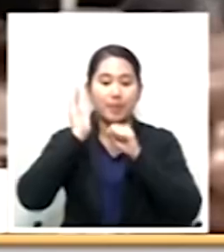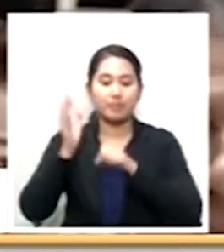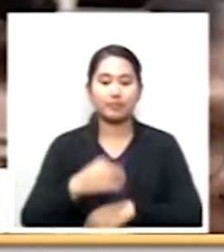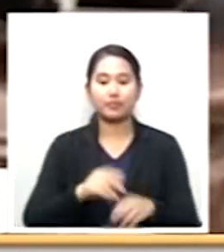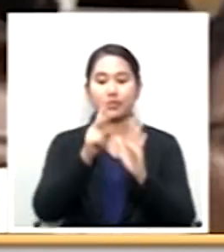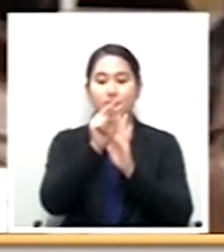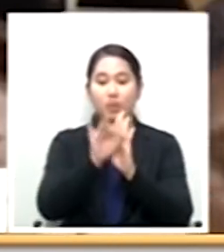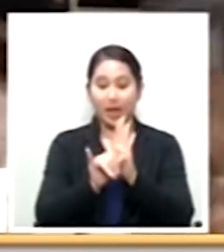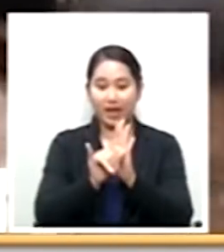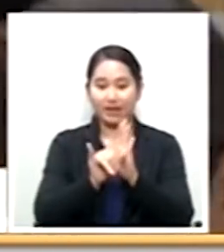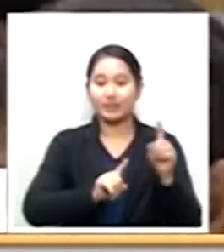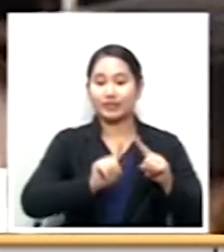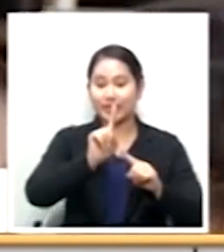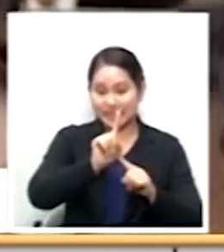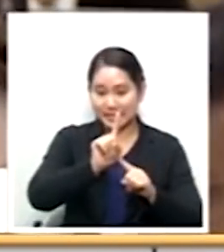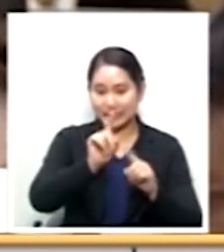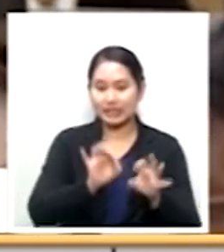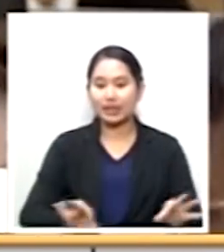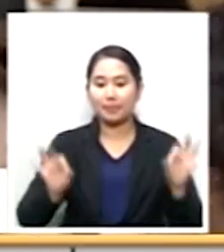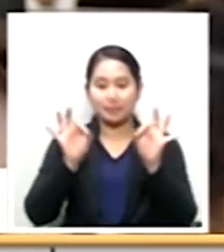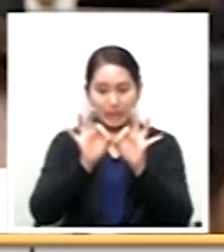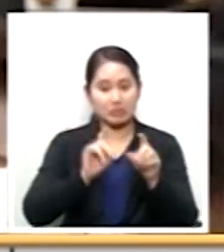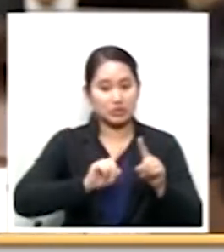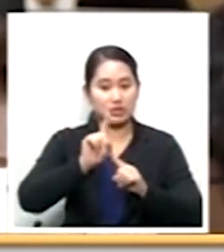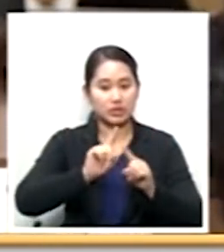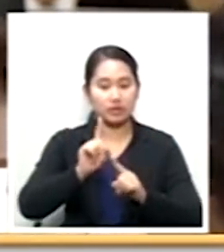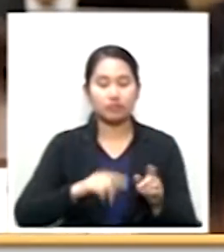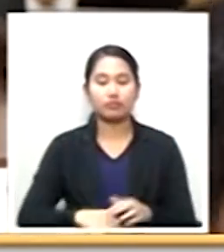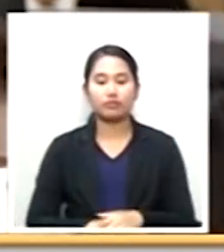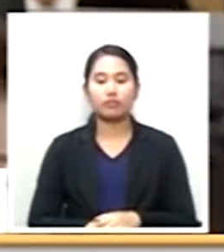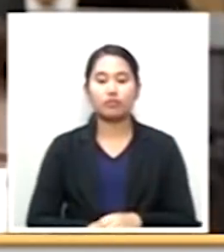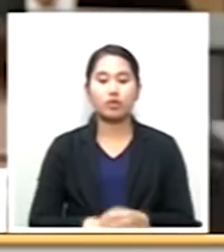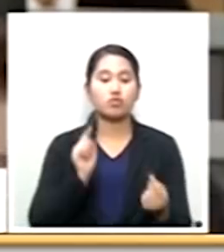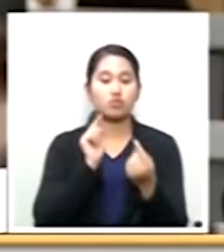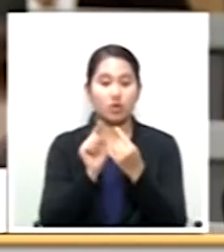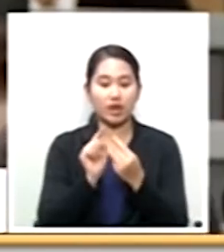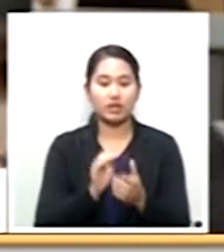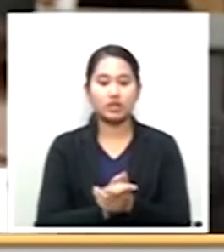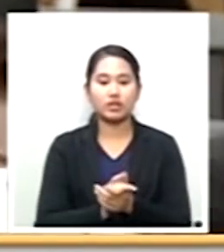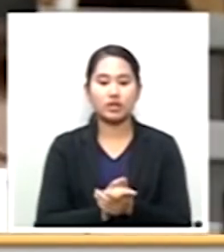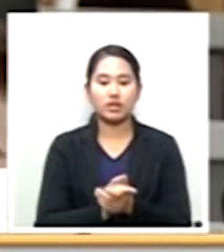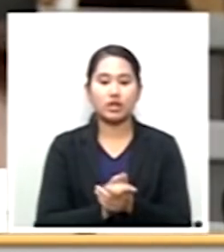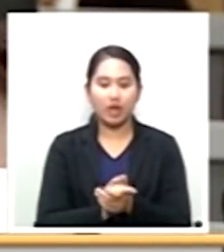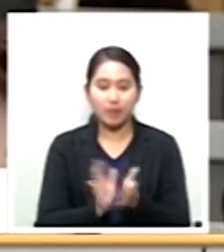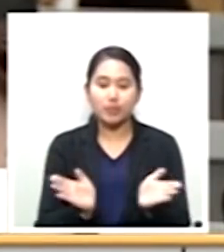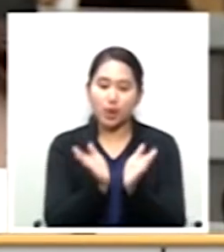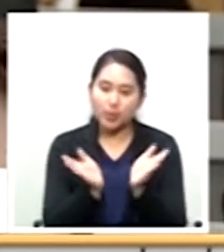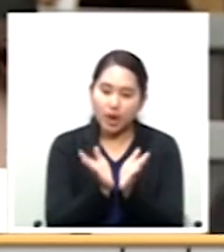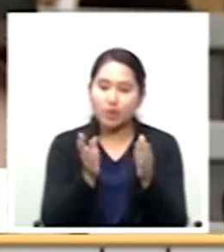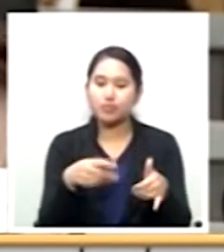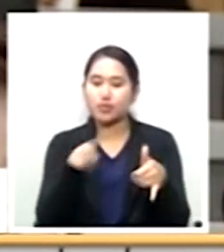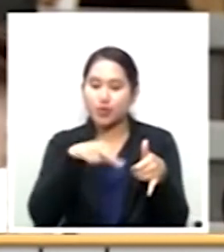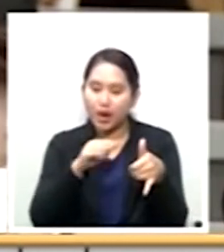1เป็นนโยบายหลักสำคัญที่สุดท่านยกให้เป็นข้อที่1เลยคือเรื่องการพิทักษ์รักษาสถาบันพระมหากษัตริย์